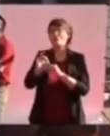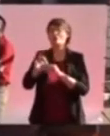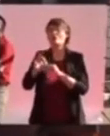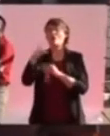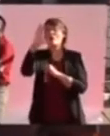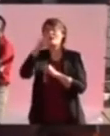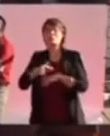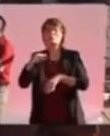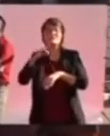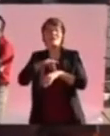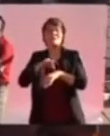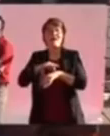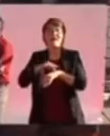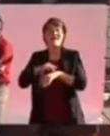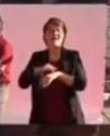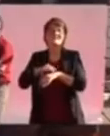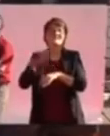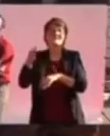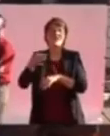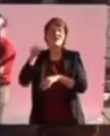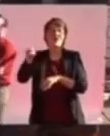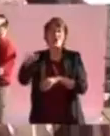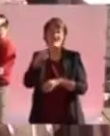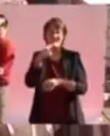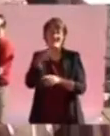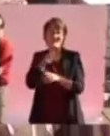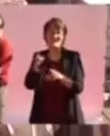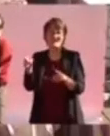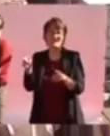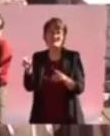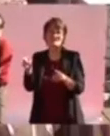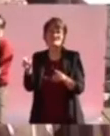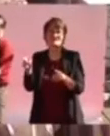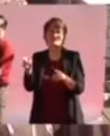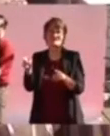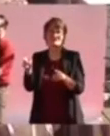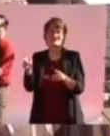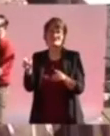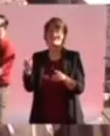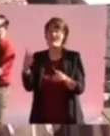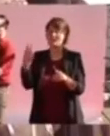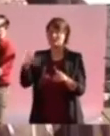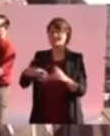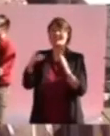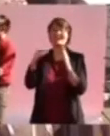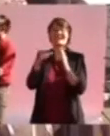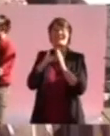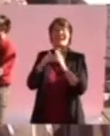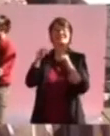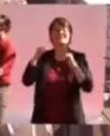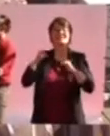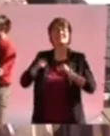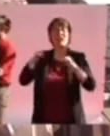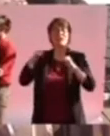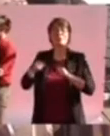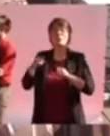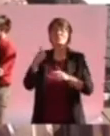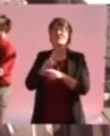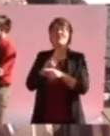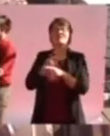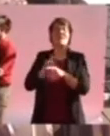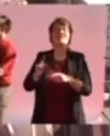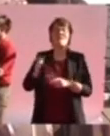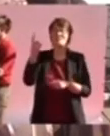senso diventa cruciale l'attivazione generalizzata e l'operatività reale della casa della salute che devono costituire per i cittadini